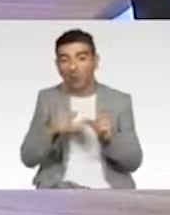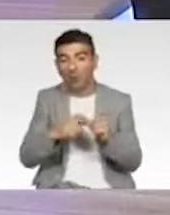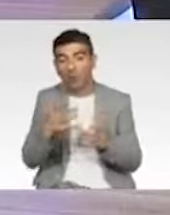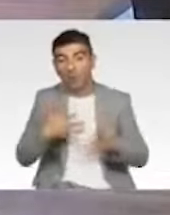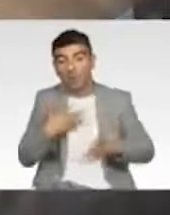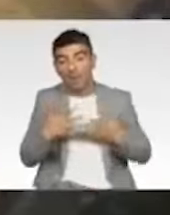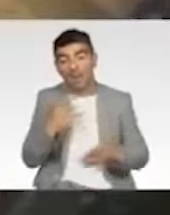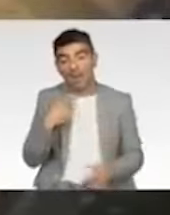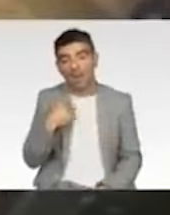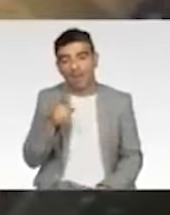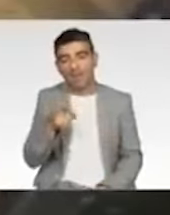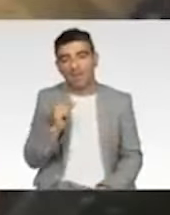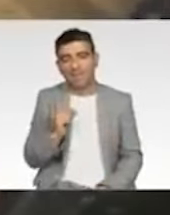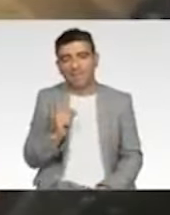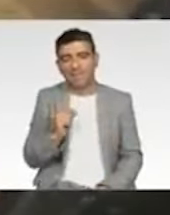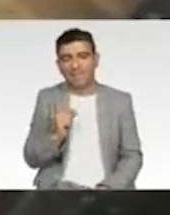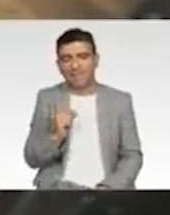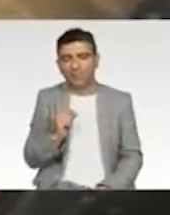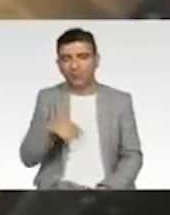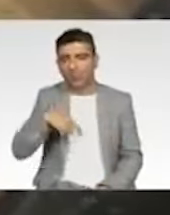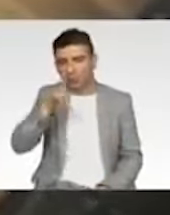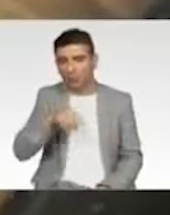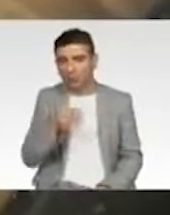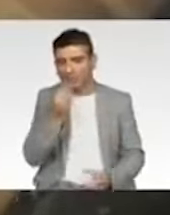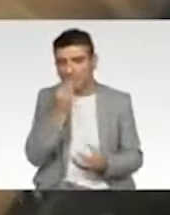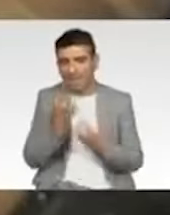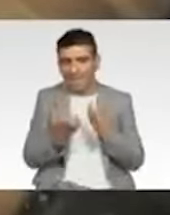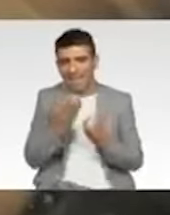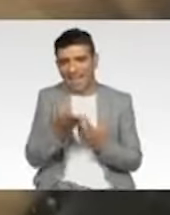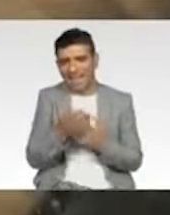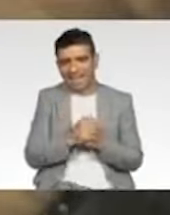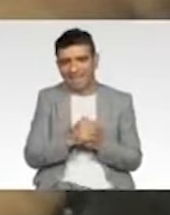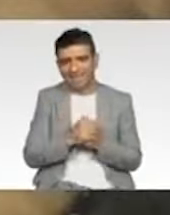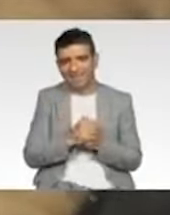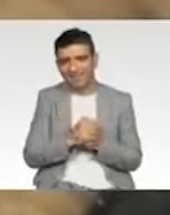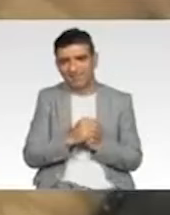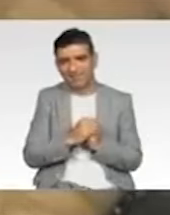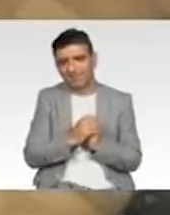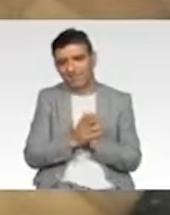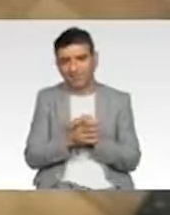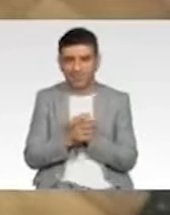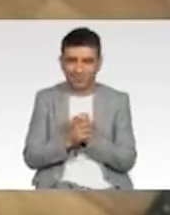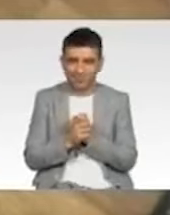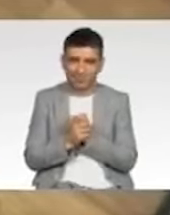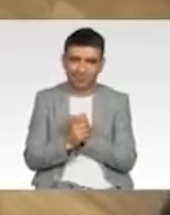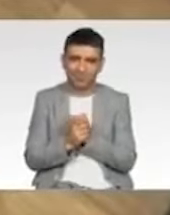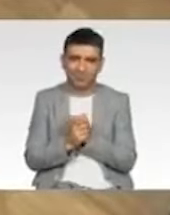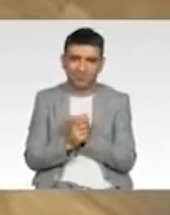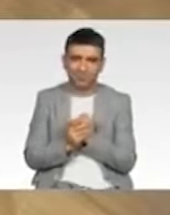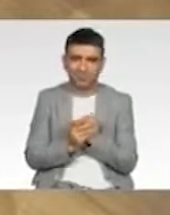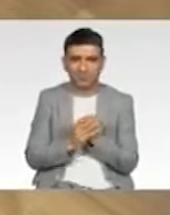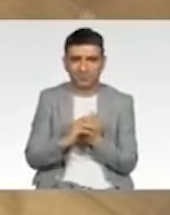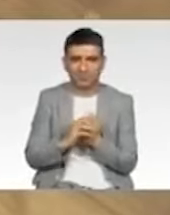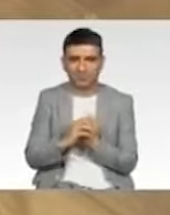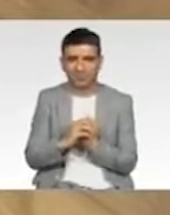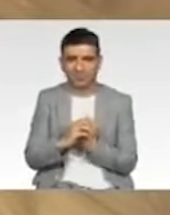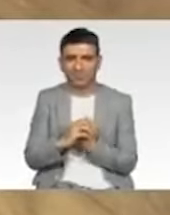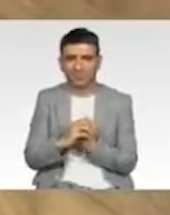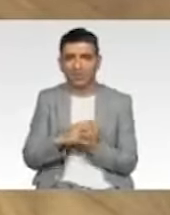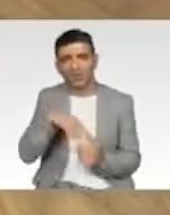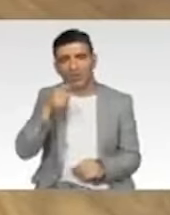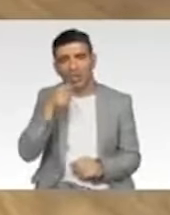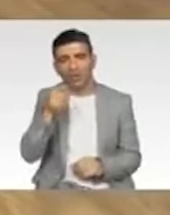Biz sanki orada konuşurken günün yemekleri. Eti şey yap oldu olabilir. Şöyle evet. Gösterelim günün aynen. Yemeklerini. Kaşıklar nerede?